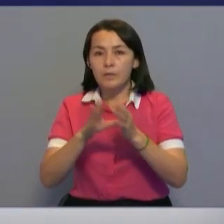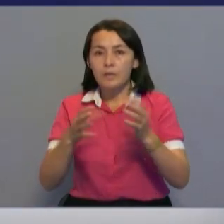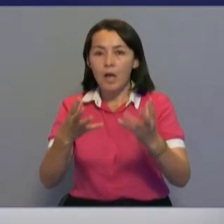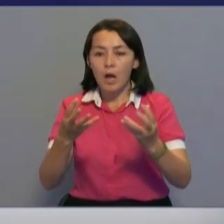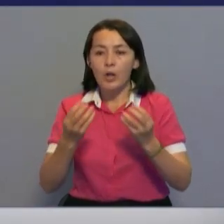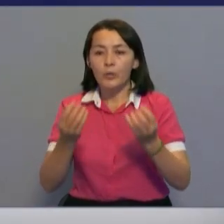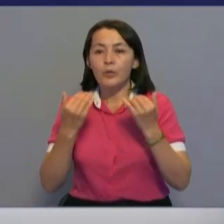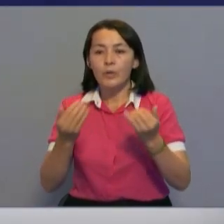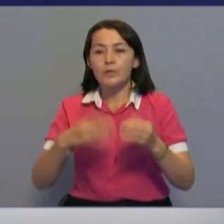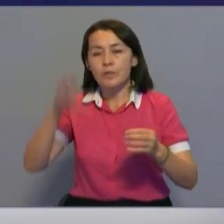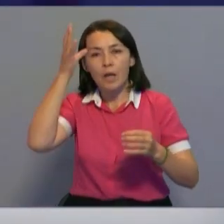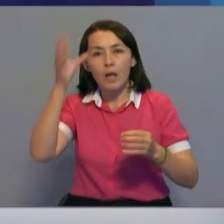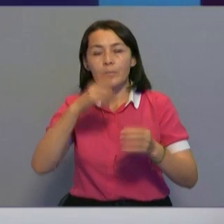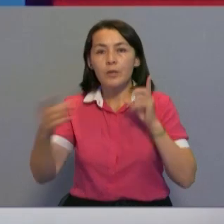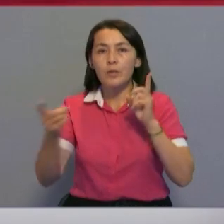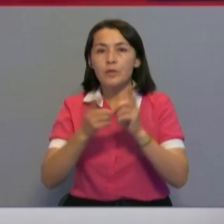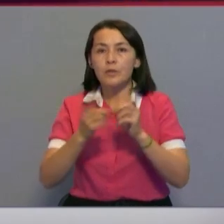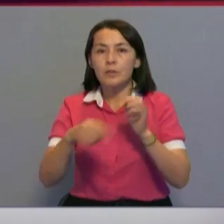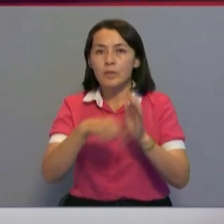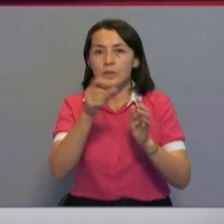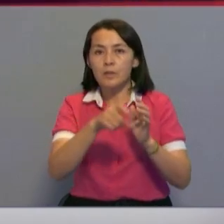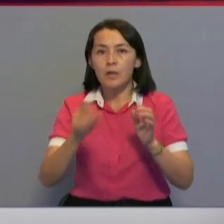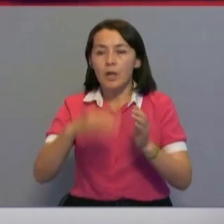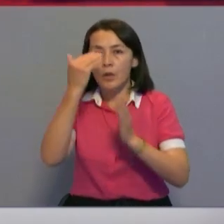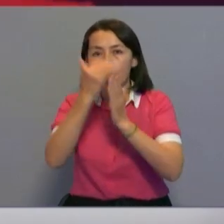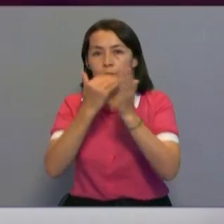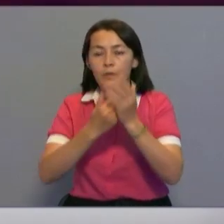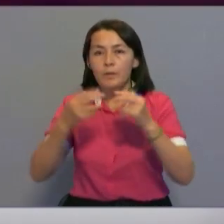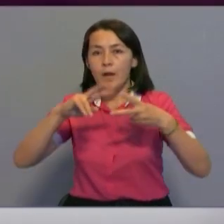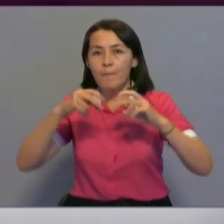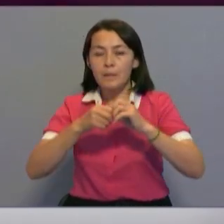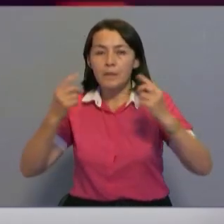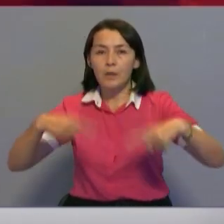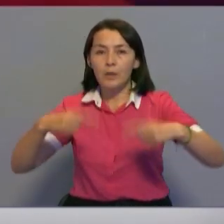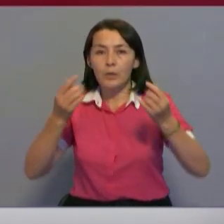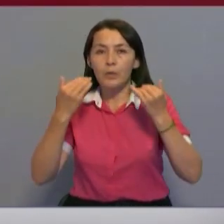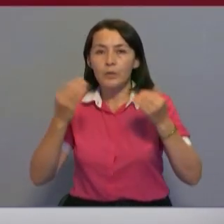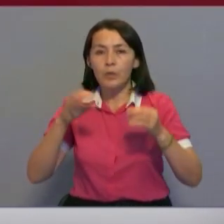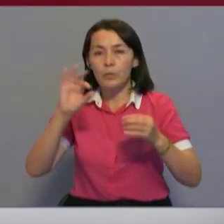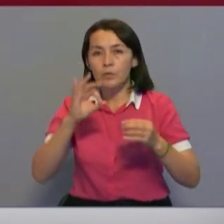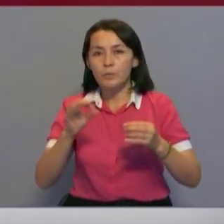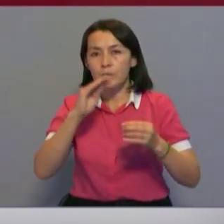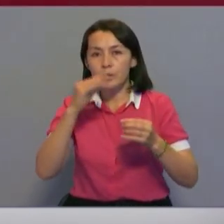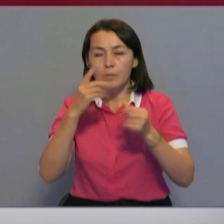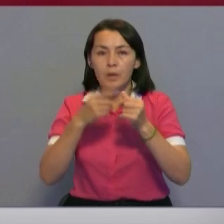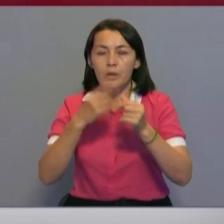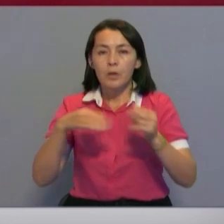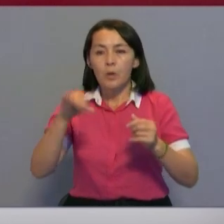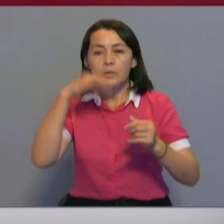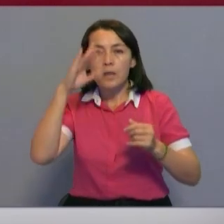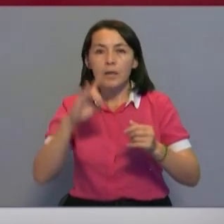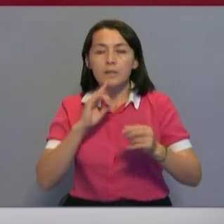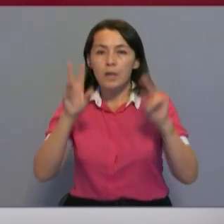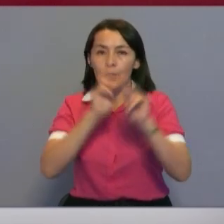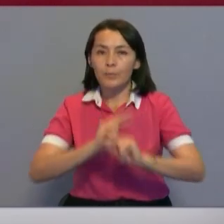энергиясын алуда. Ғалымдар мен жүздескен сенаторлар күн тәртібіндегі мәселені көтерді. Өзбекәлі Жәнібеков атындағы оңтүстік